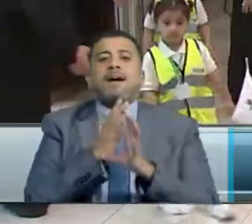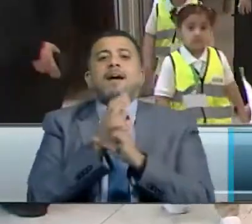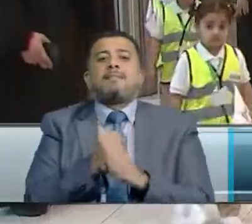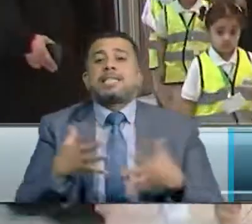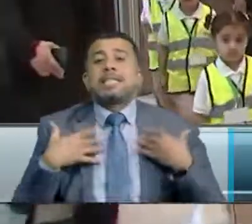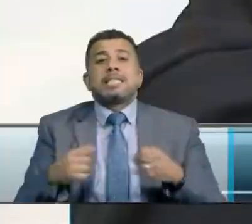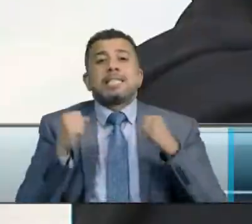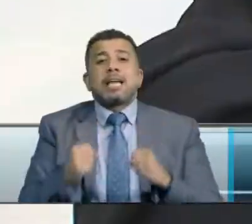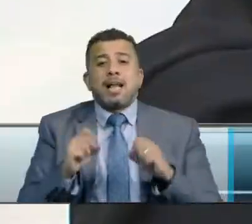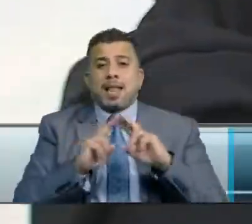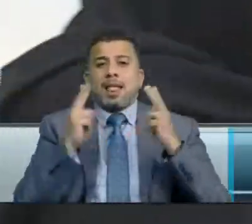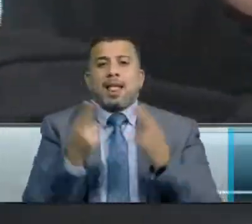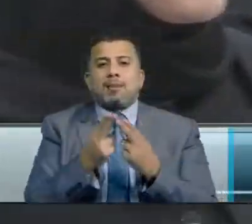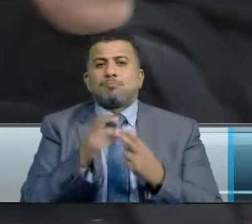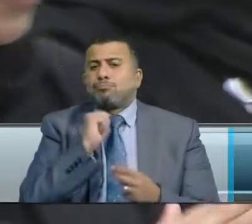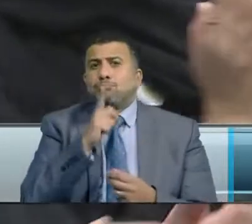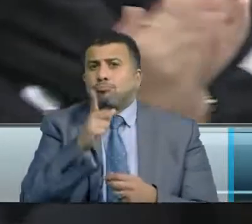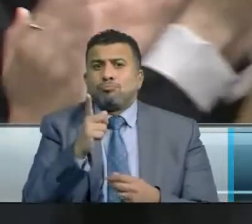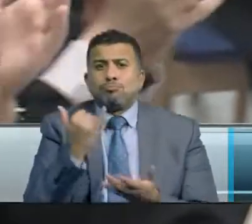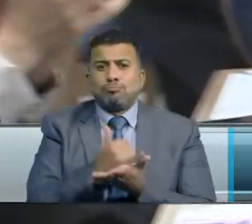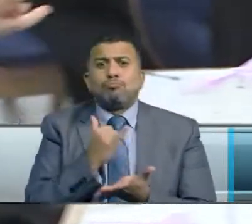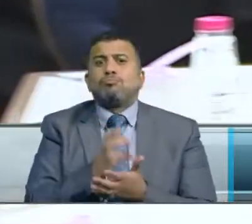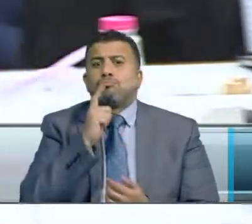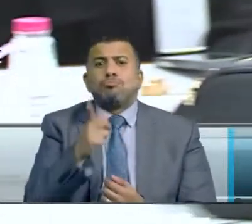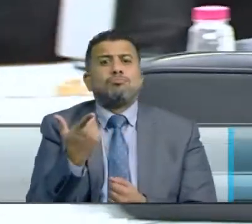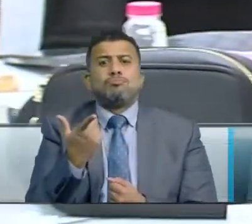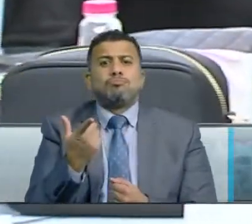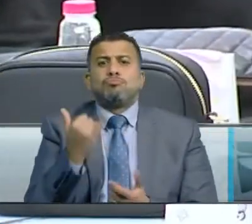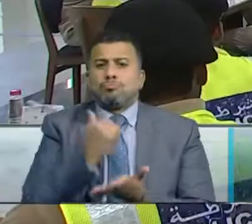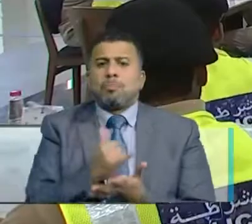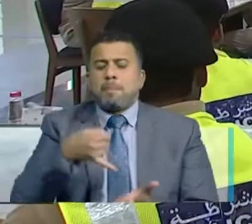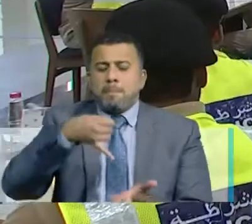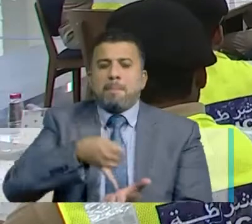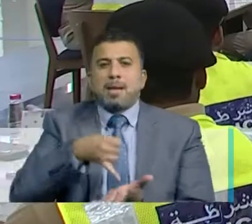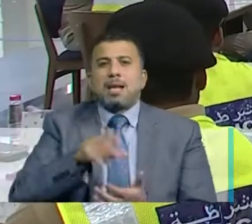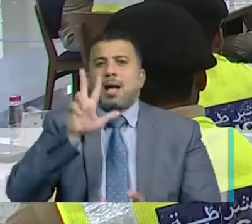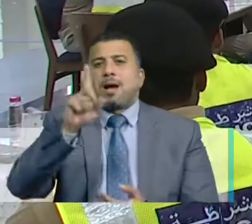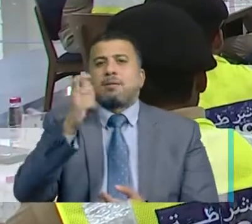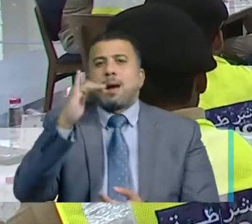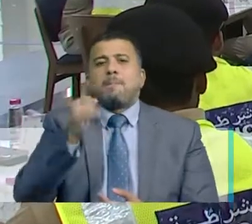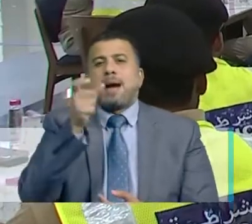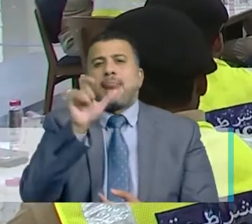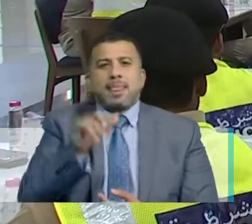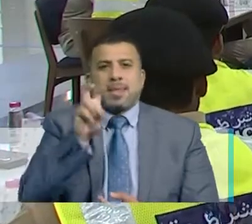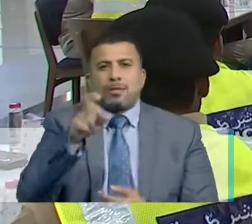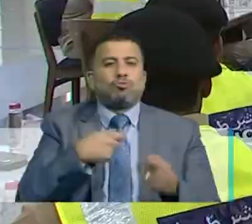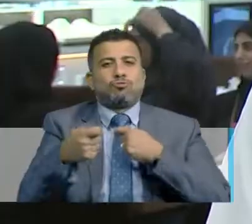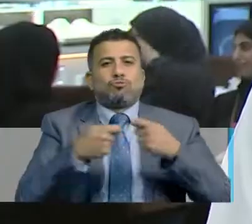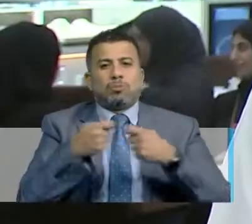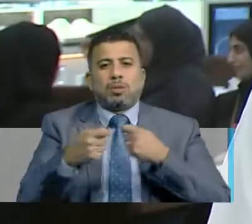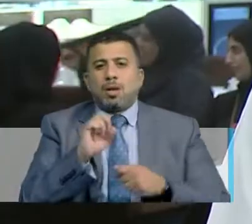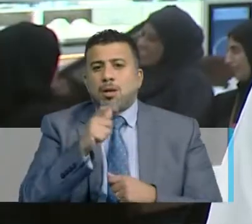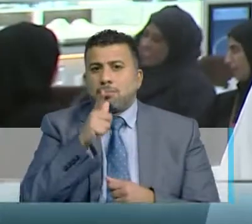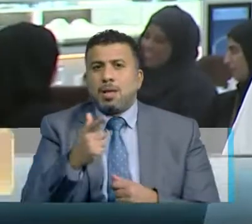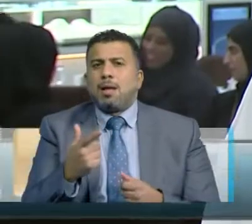الصحة العامة، وهو ما تؤكده هذه الفعالية التي احتضنها مركز الرحمانية التجاري. نسعى من خلال